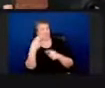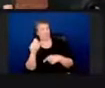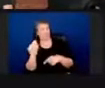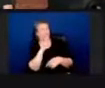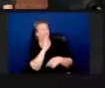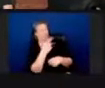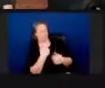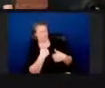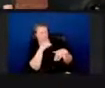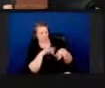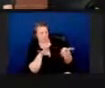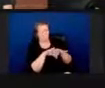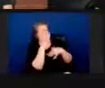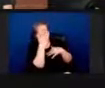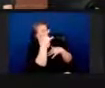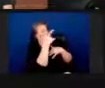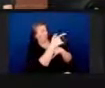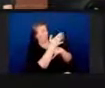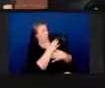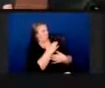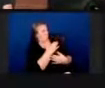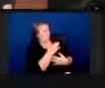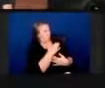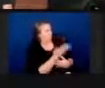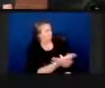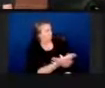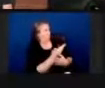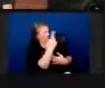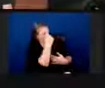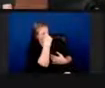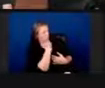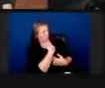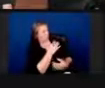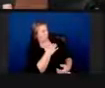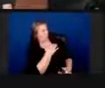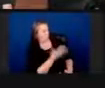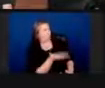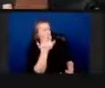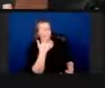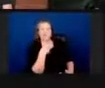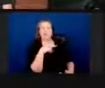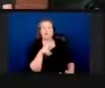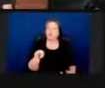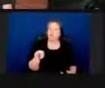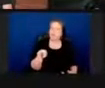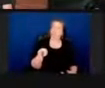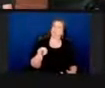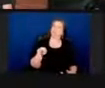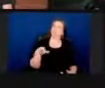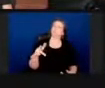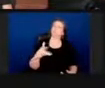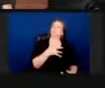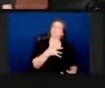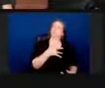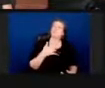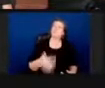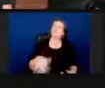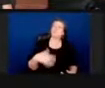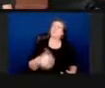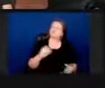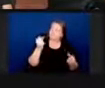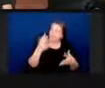kijana huyu kwa mfano alikuwa hajiamini, alikuwa kwa kweli kutokana na mambo ambayo alikuwa amepitia,